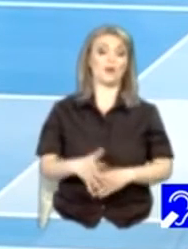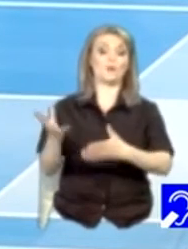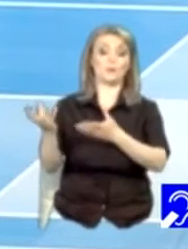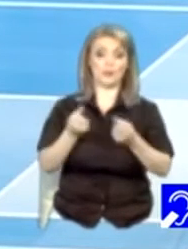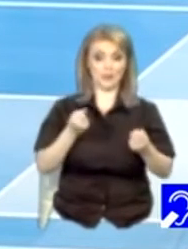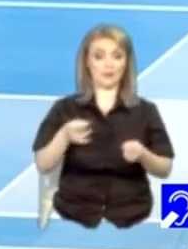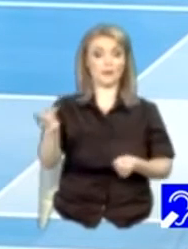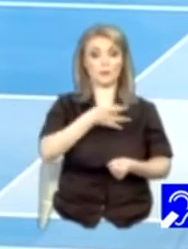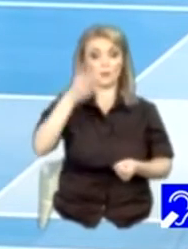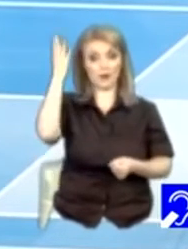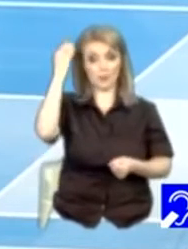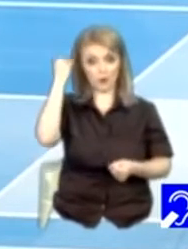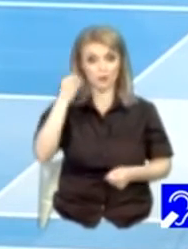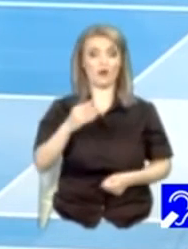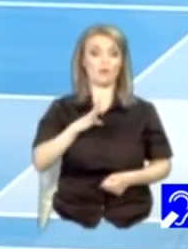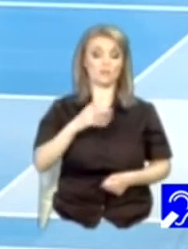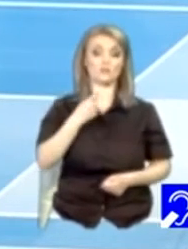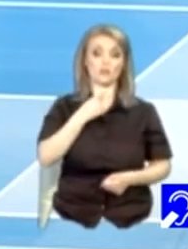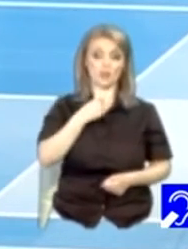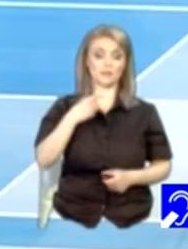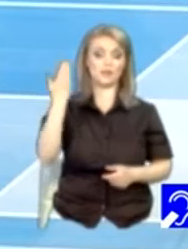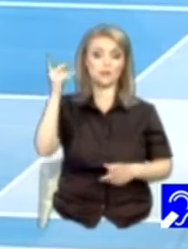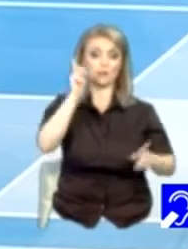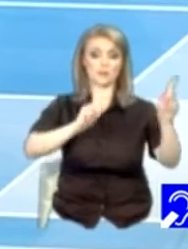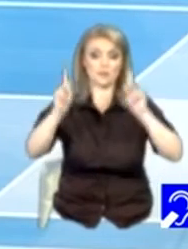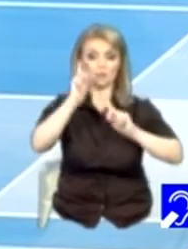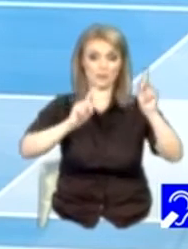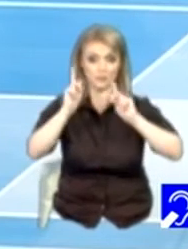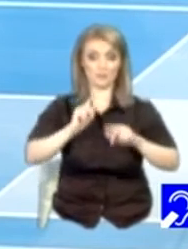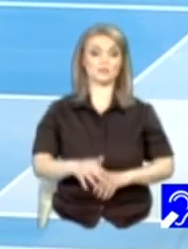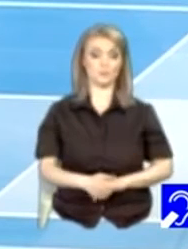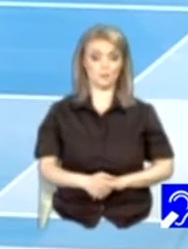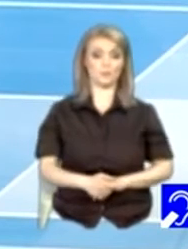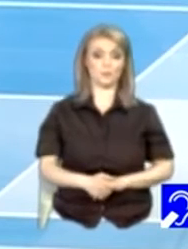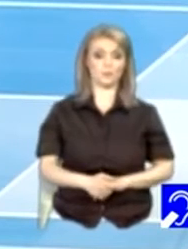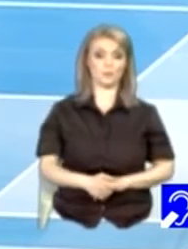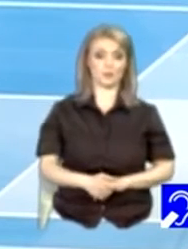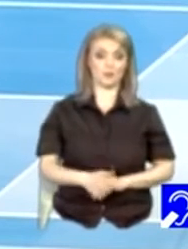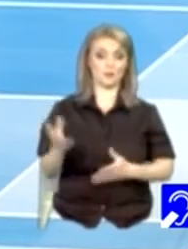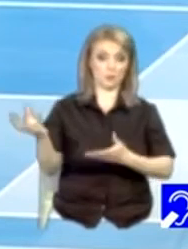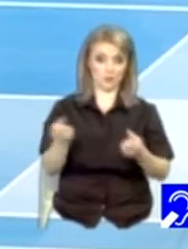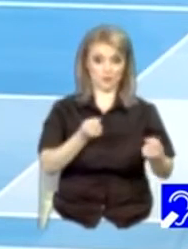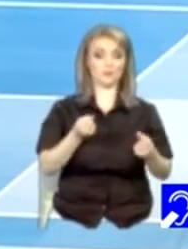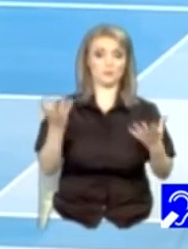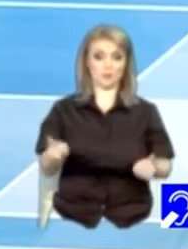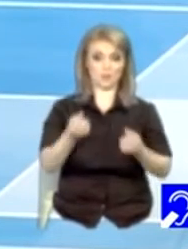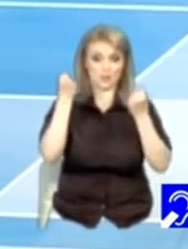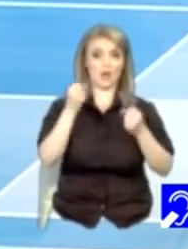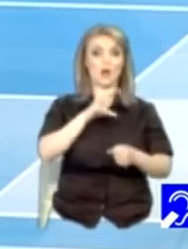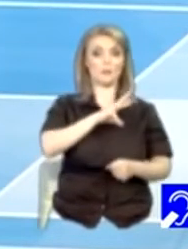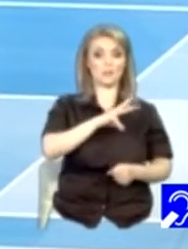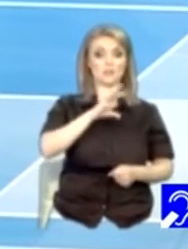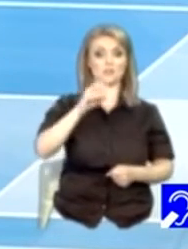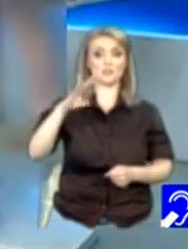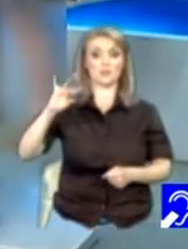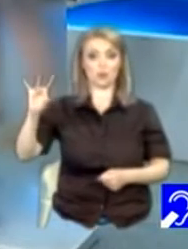Republica Moldova în ONU a fost votată la adunarea generală în unanimitate și tot atunci Mircea Snegur a